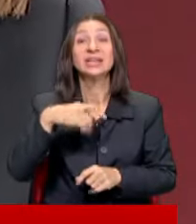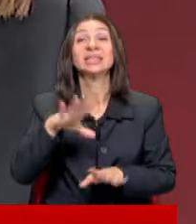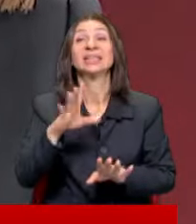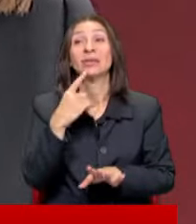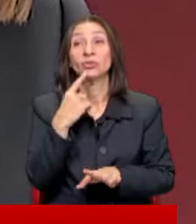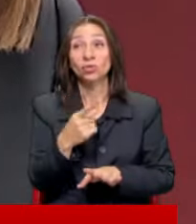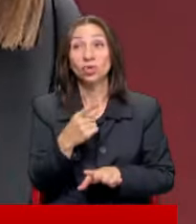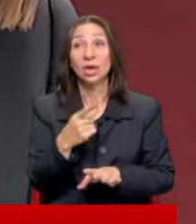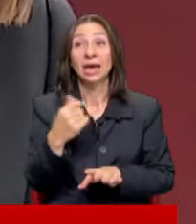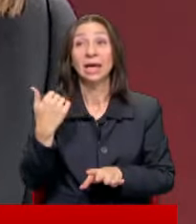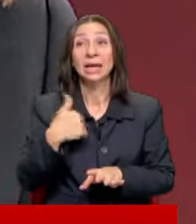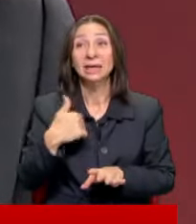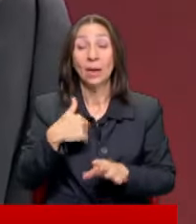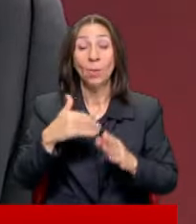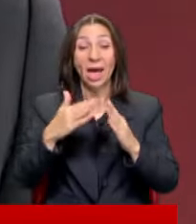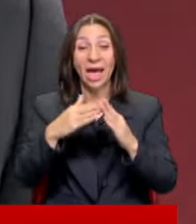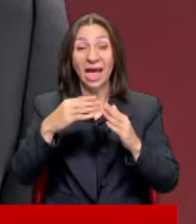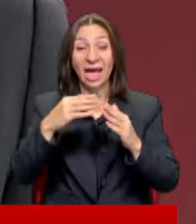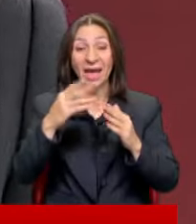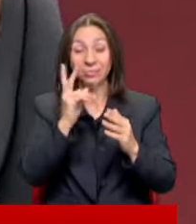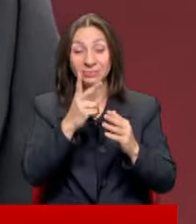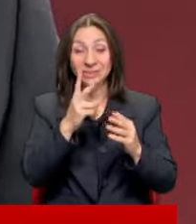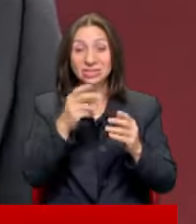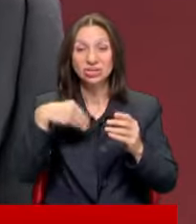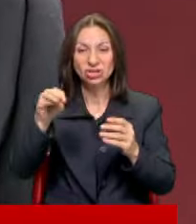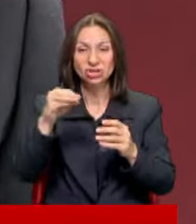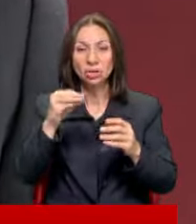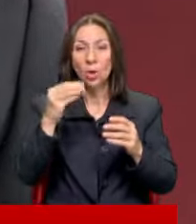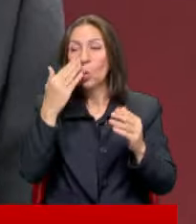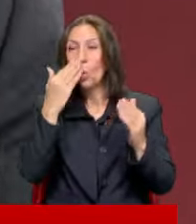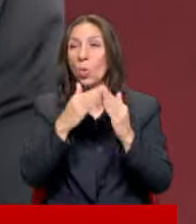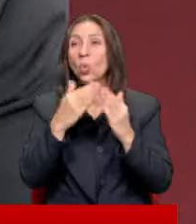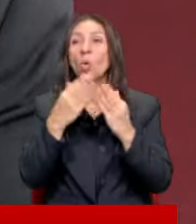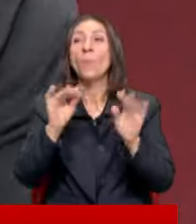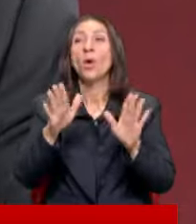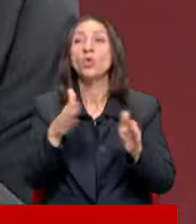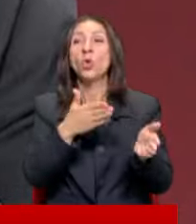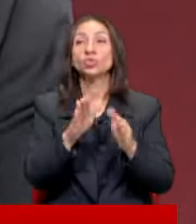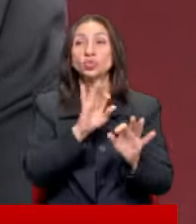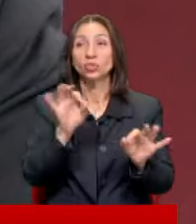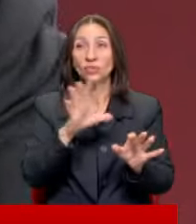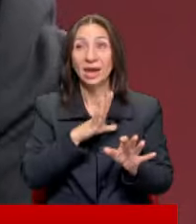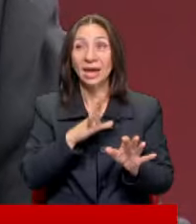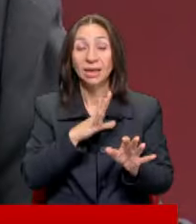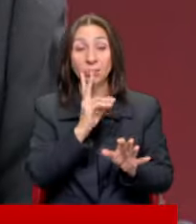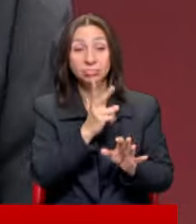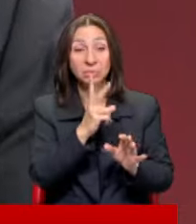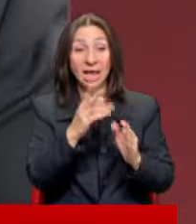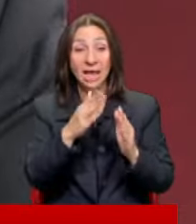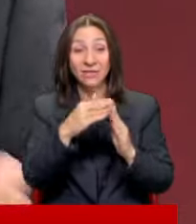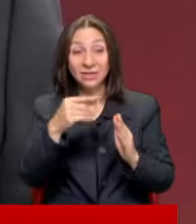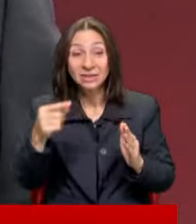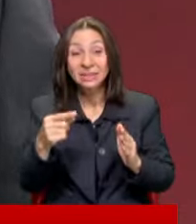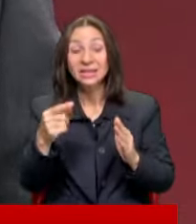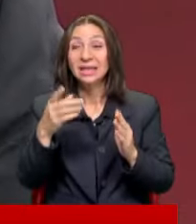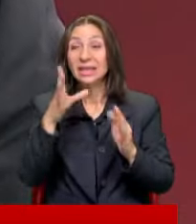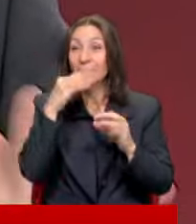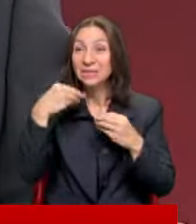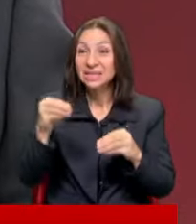diyor kamu konutlarının satışlarında usulsüzlük var diyor yani kamu konutlarının nasıl satıldığı kime